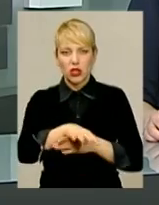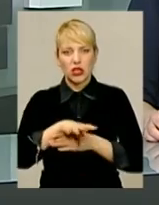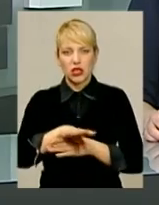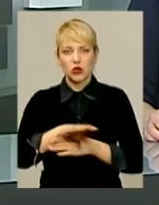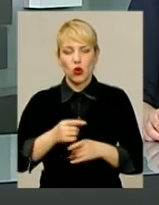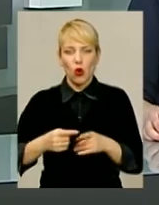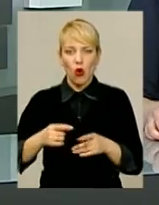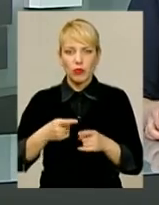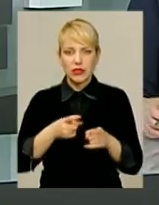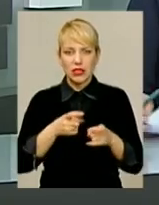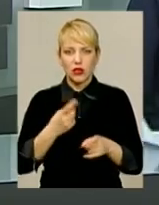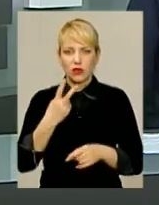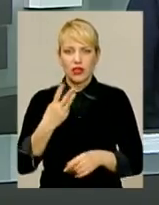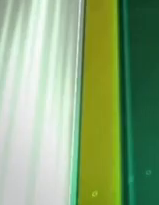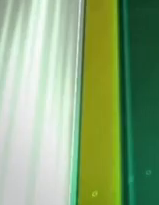віці 33 років.